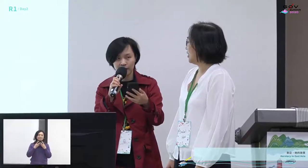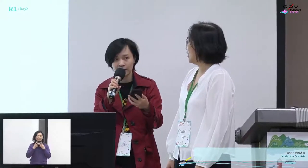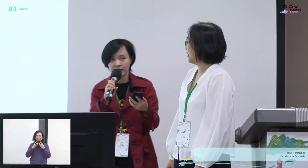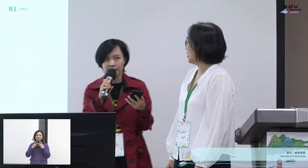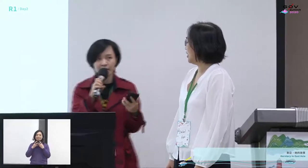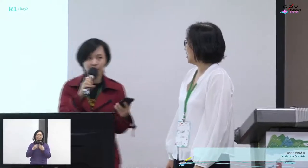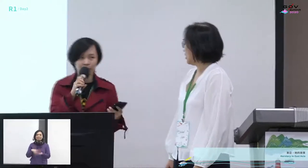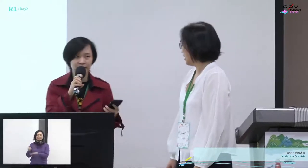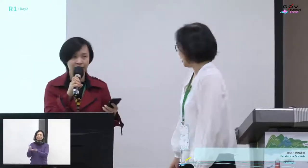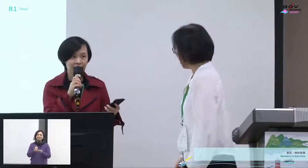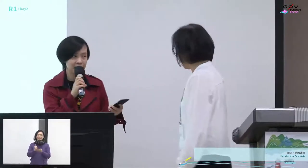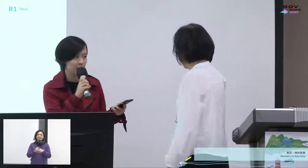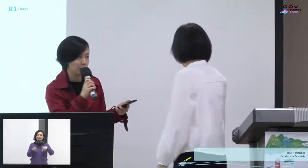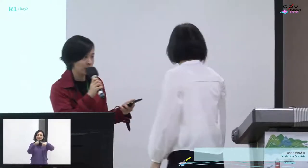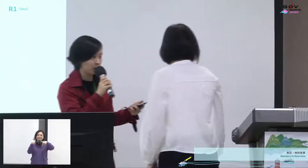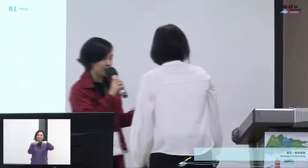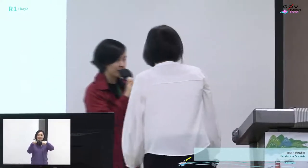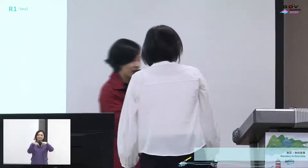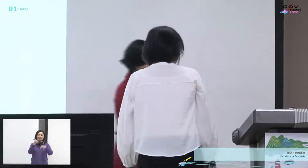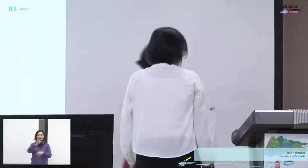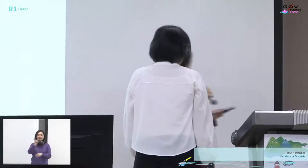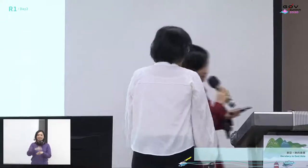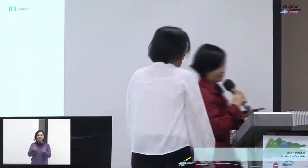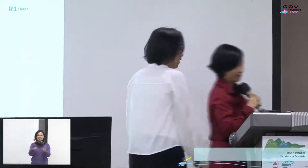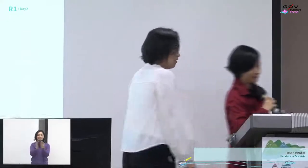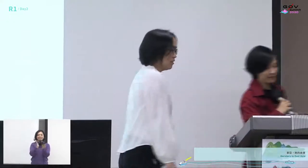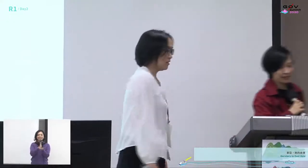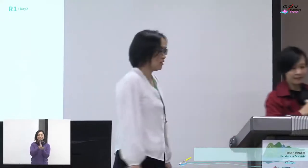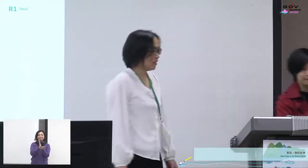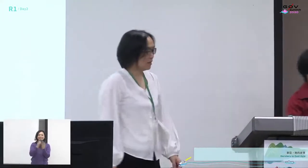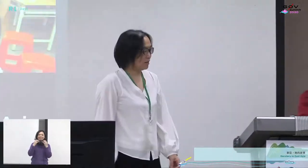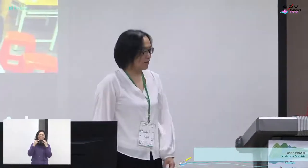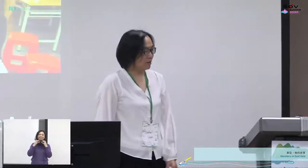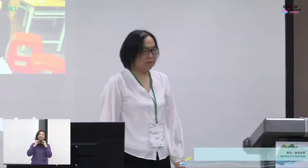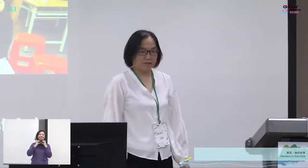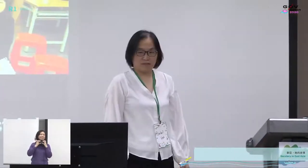那我们请伊莎贝尔先开始我们的分享好了。